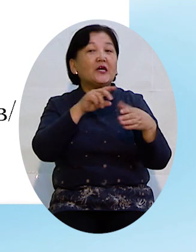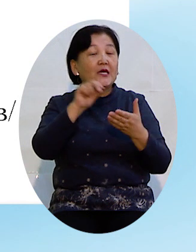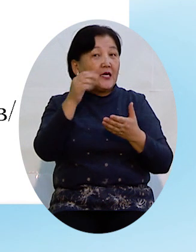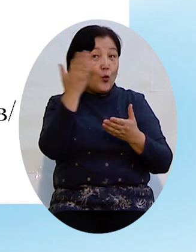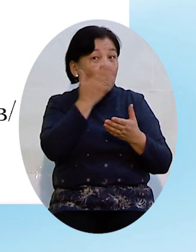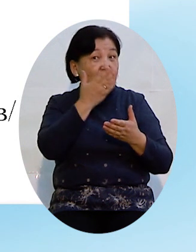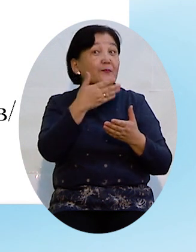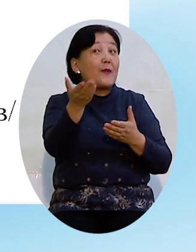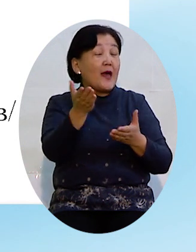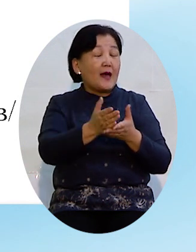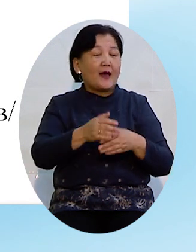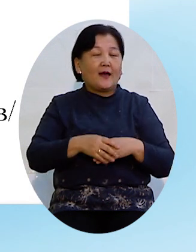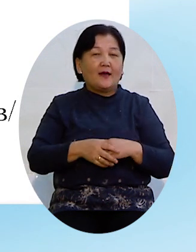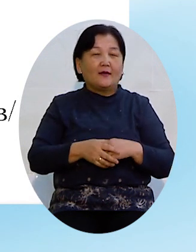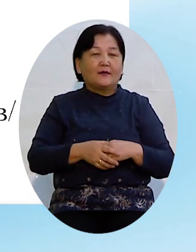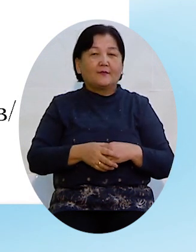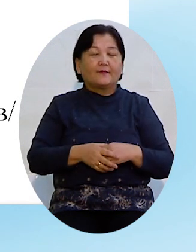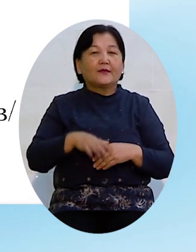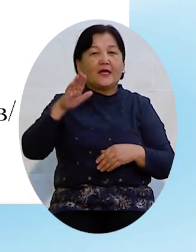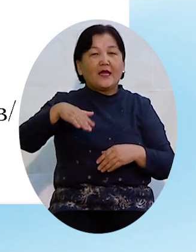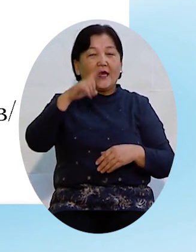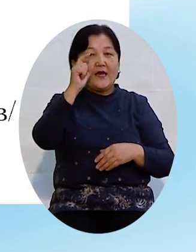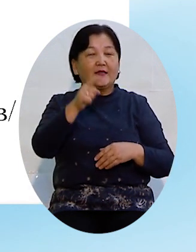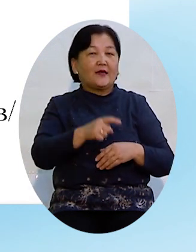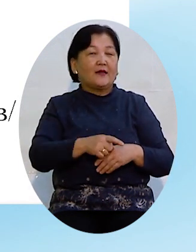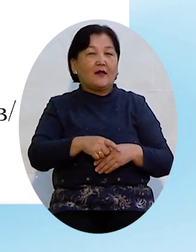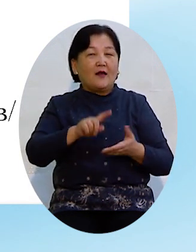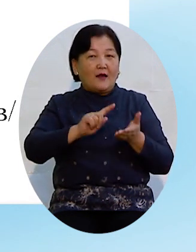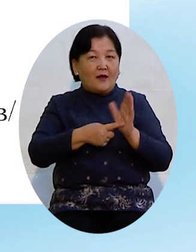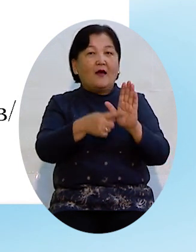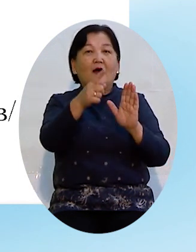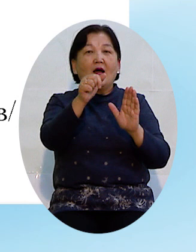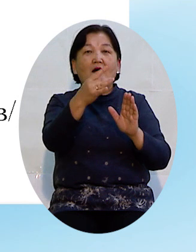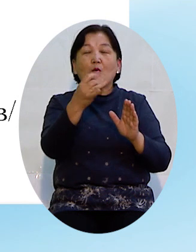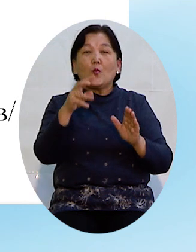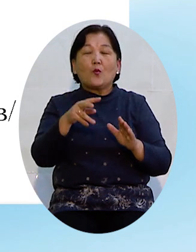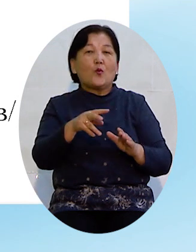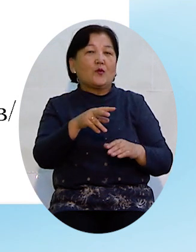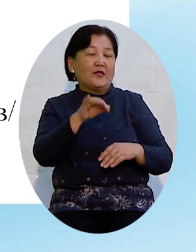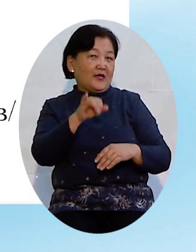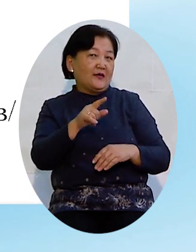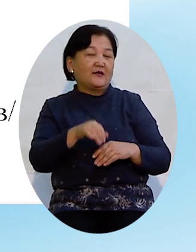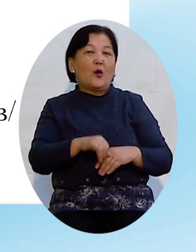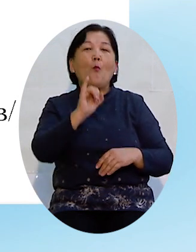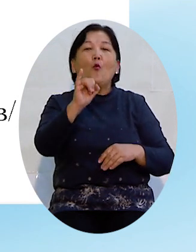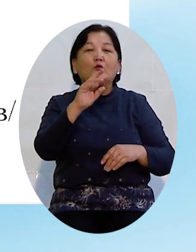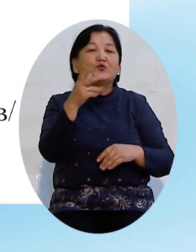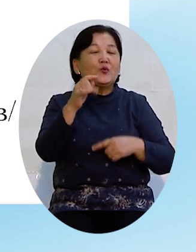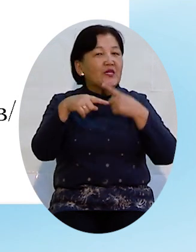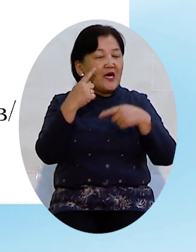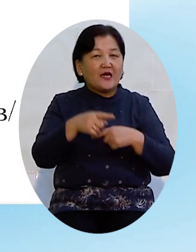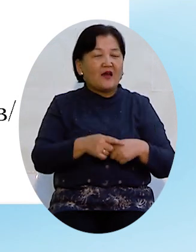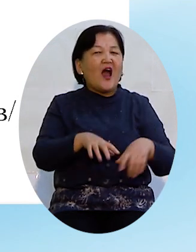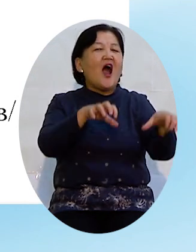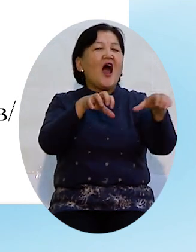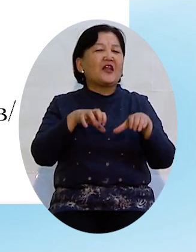хүмүүдээ. За дараагийн их нь мань хар амлах. Муу зүйл ярих. Хар амлцхаасан